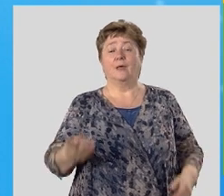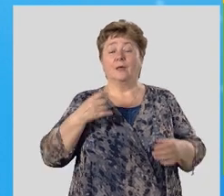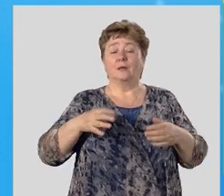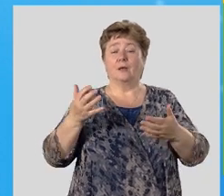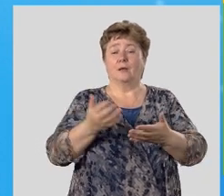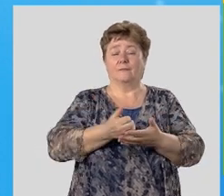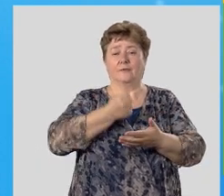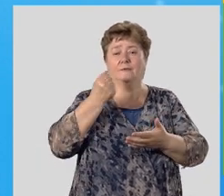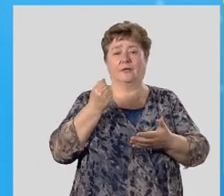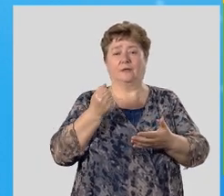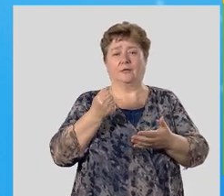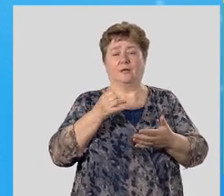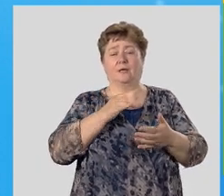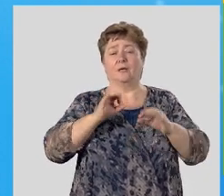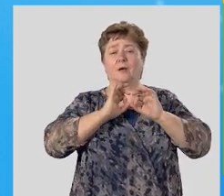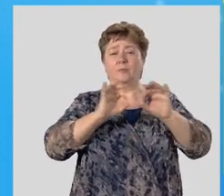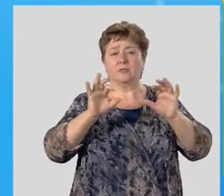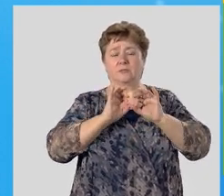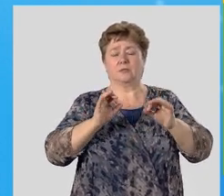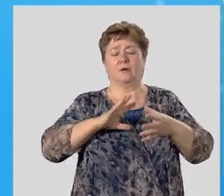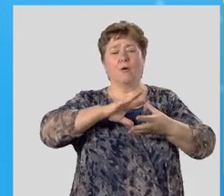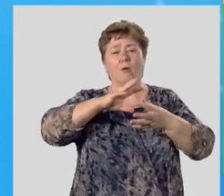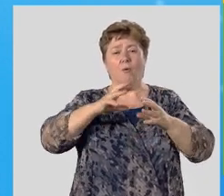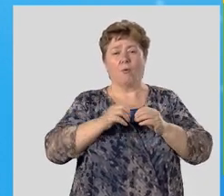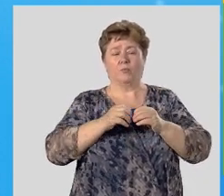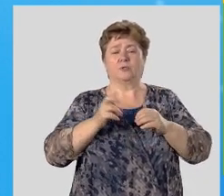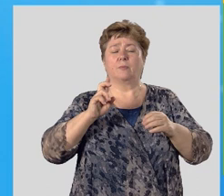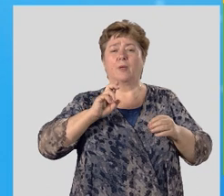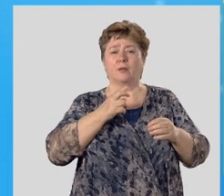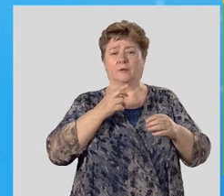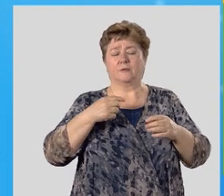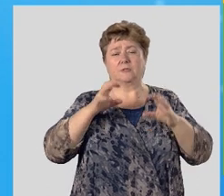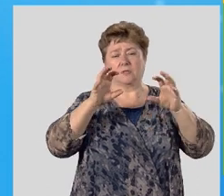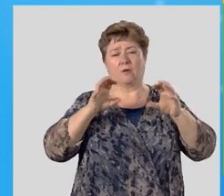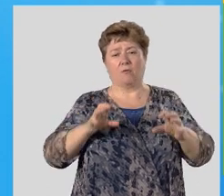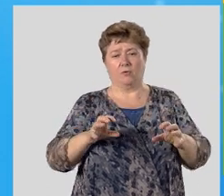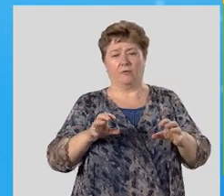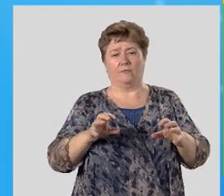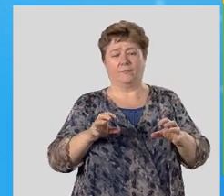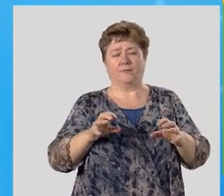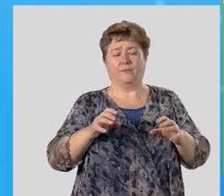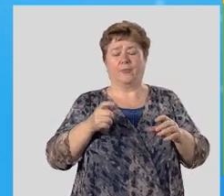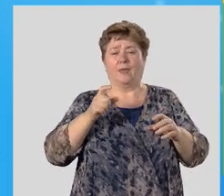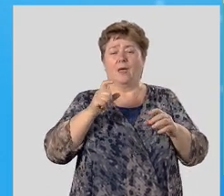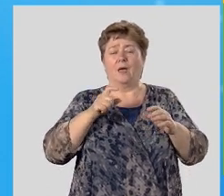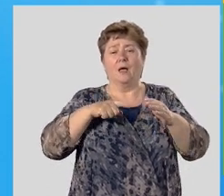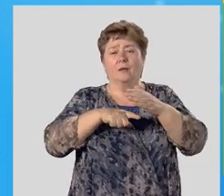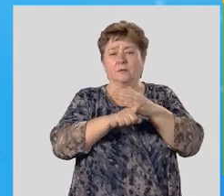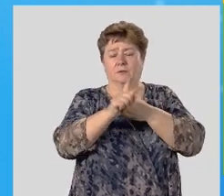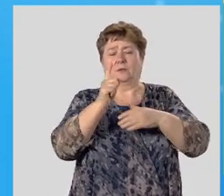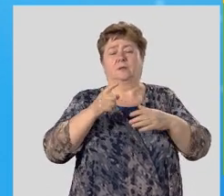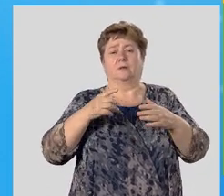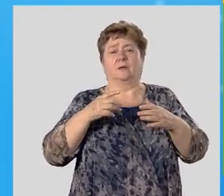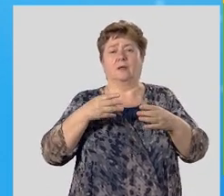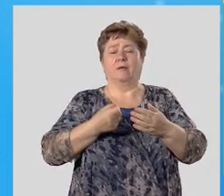Для выявления и объяснения общих биологических законов, эволюционных